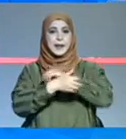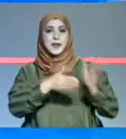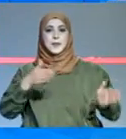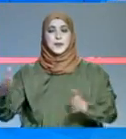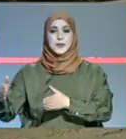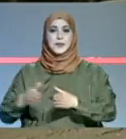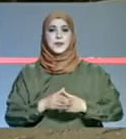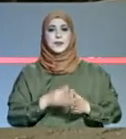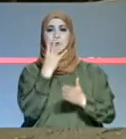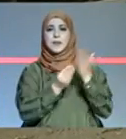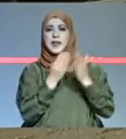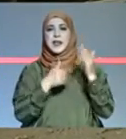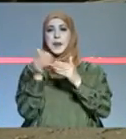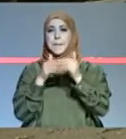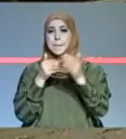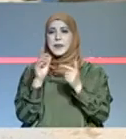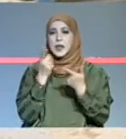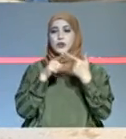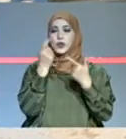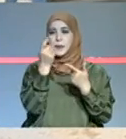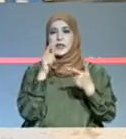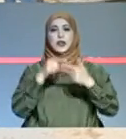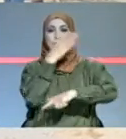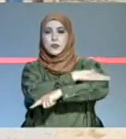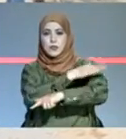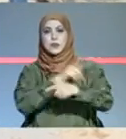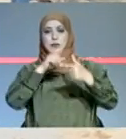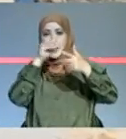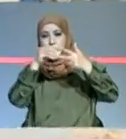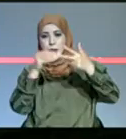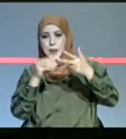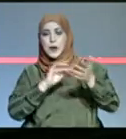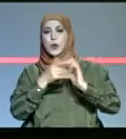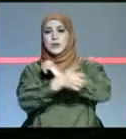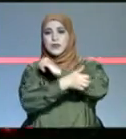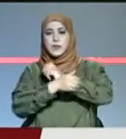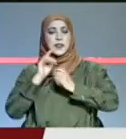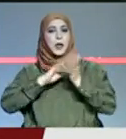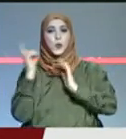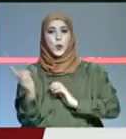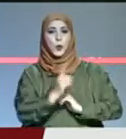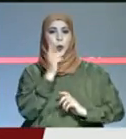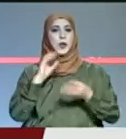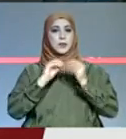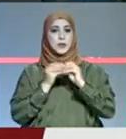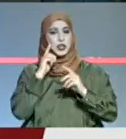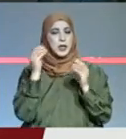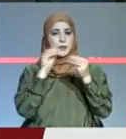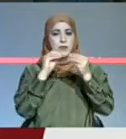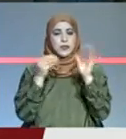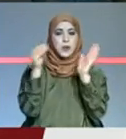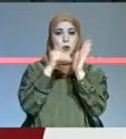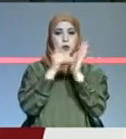نقص في الامكانيات الماديه والبشريه واللوجيستيه وافتقار لابسط الضروريات واشكاليه اخرى